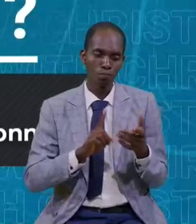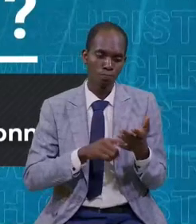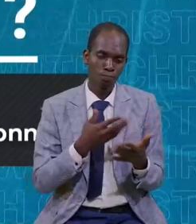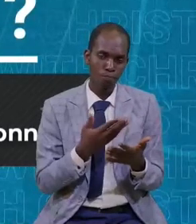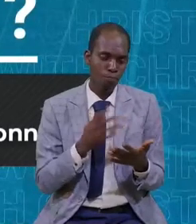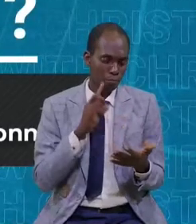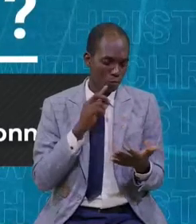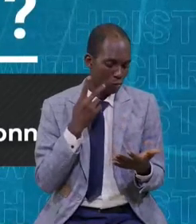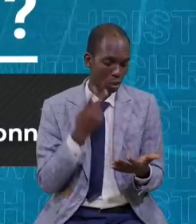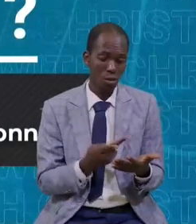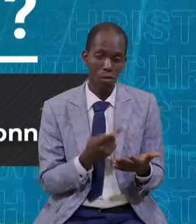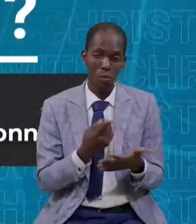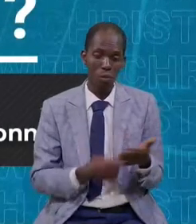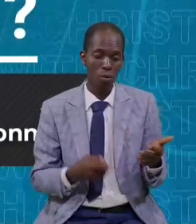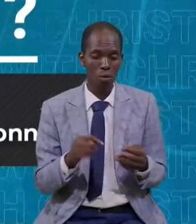mains